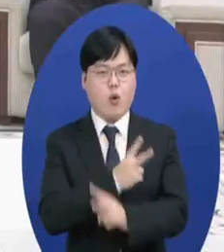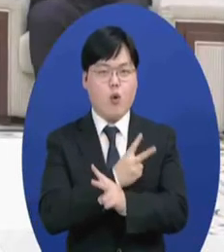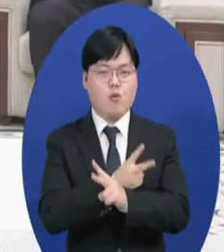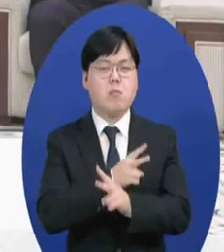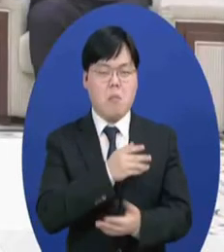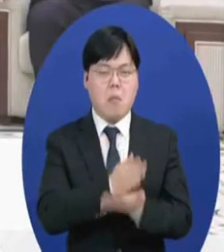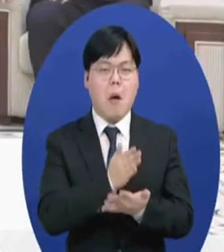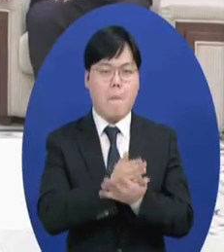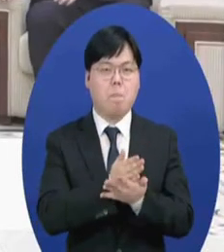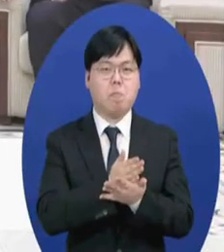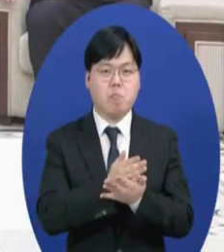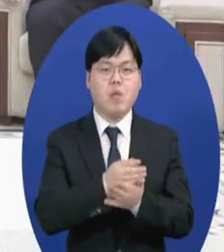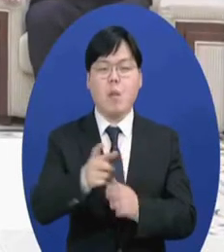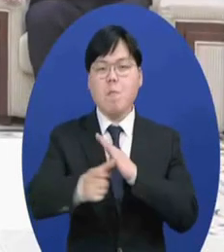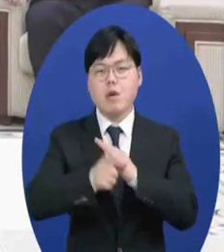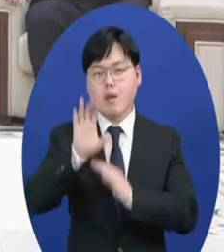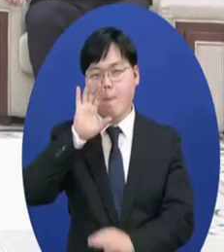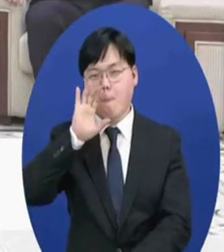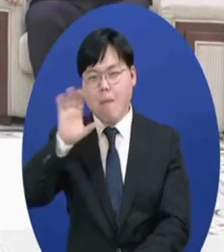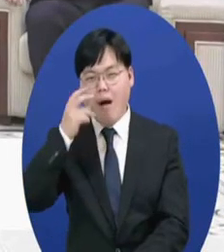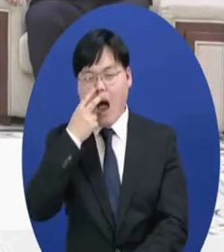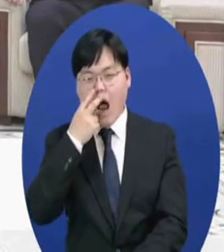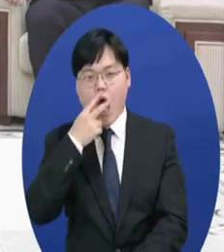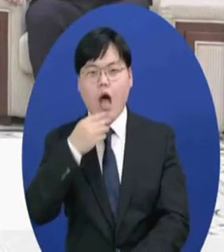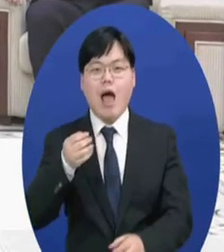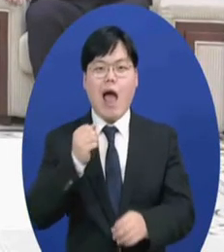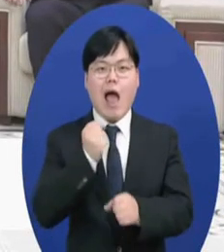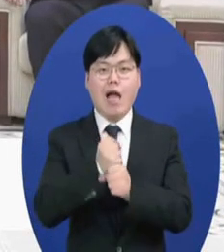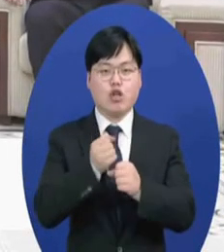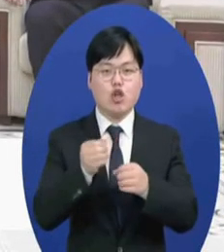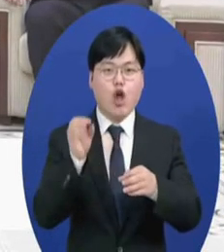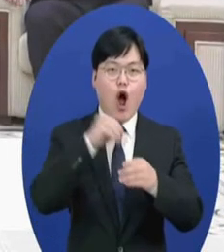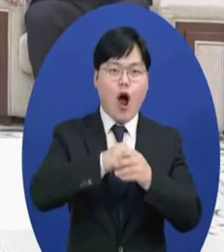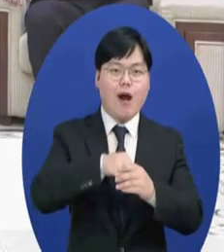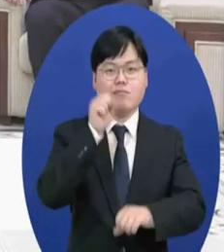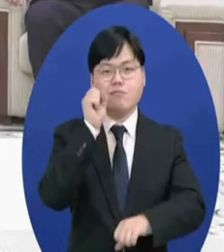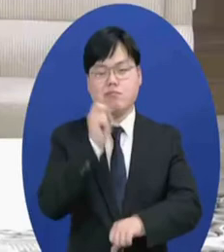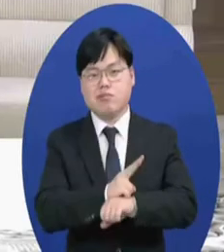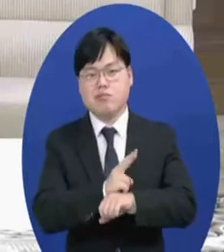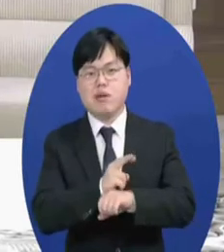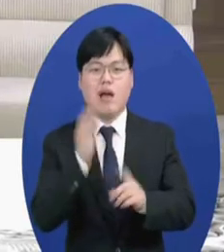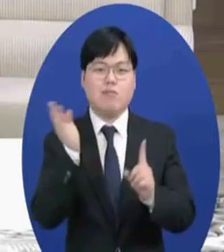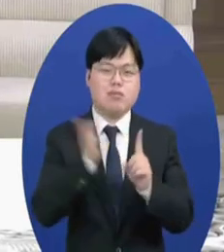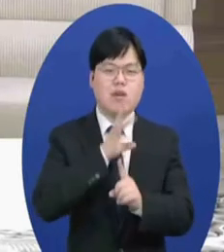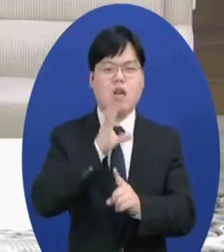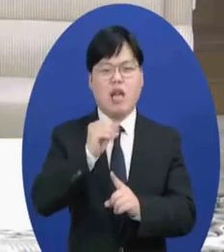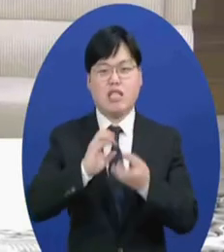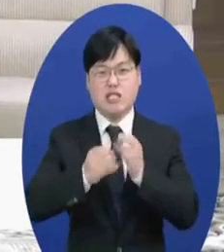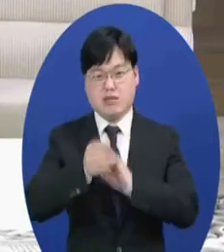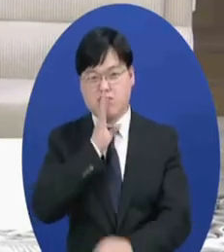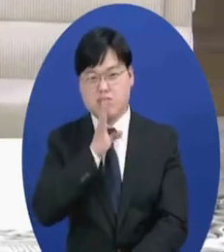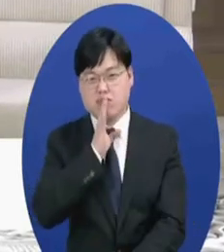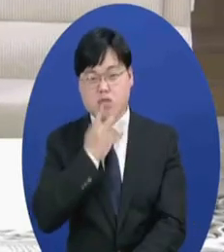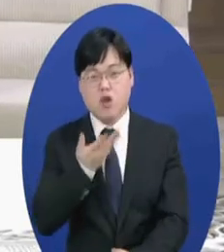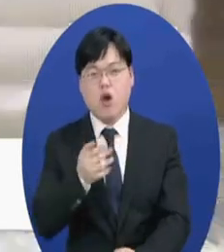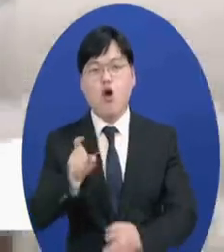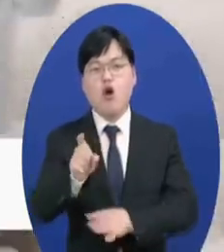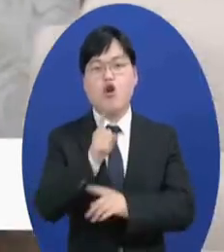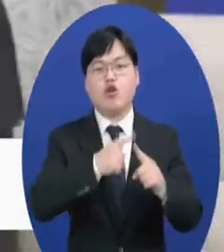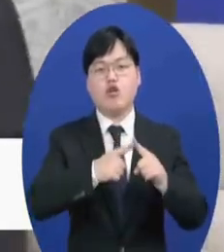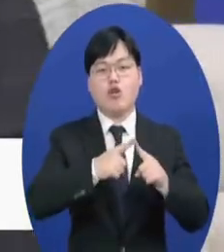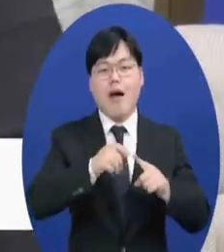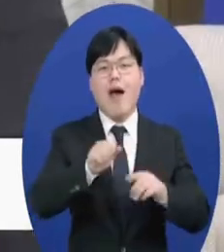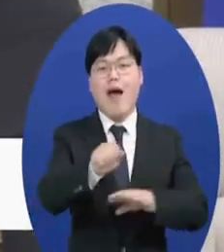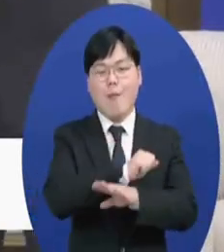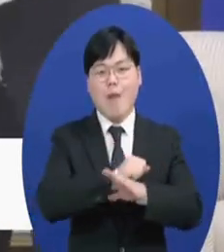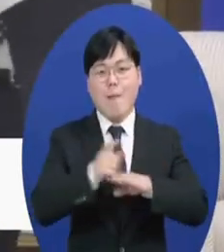байна. Мэргэжлийн байгууллагын томилдог, чөлөөлдөг, хариуцлага тооцдог босоо тогтолцоо энэ салбарт бий болно. Ингэснээр орон нутагт мэргэжлийн